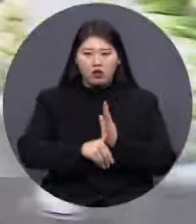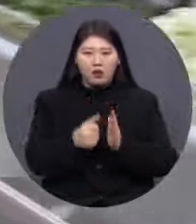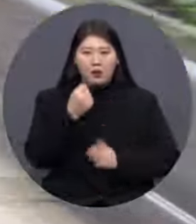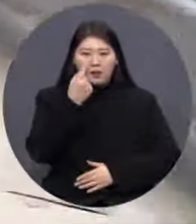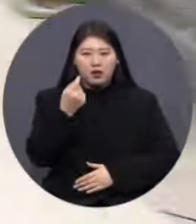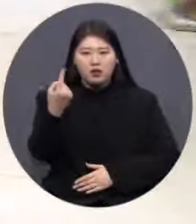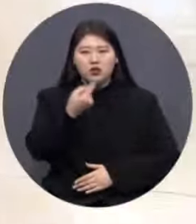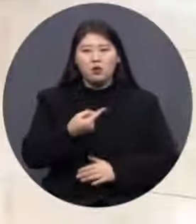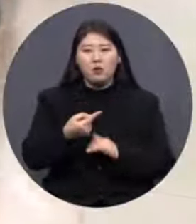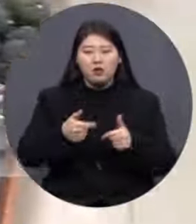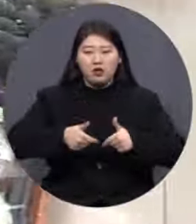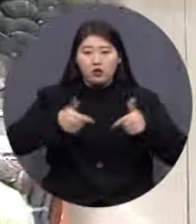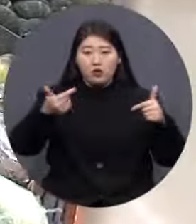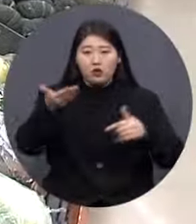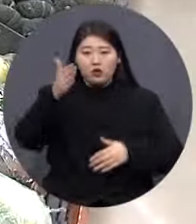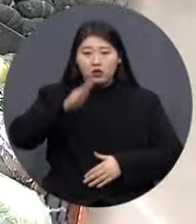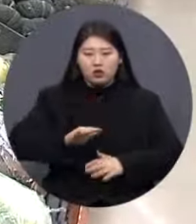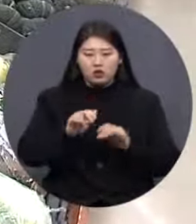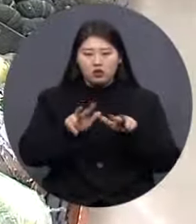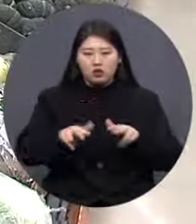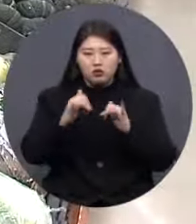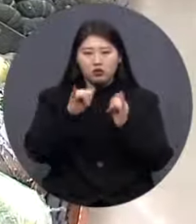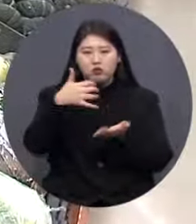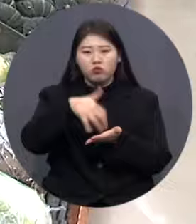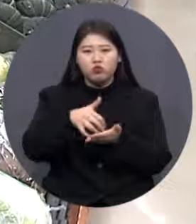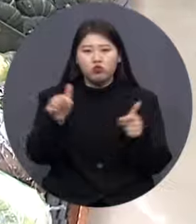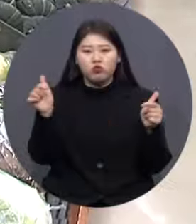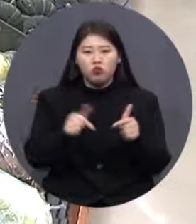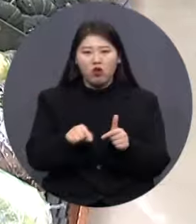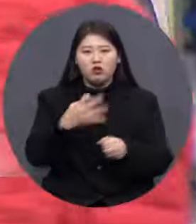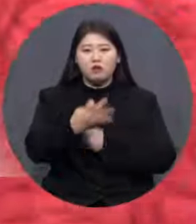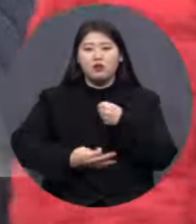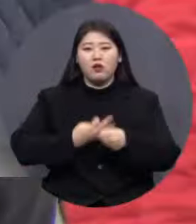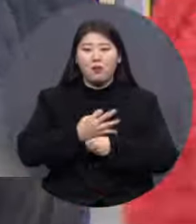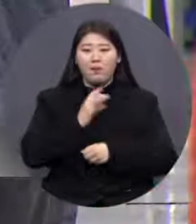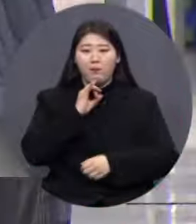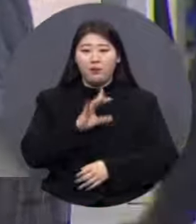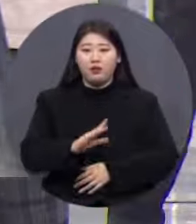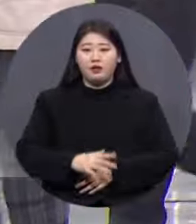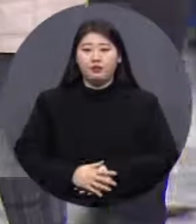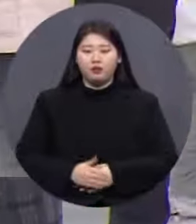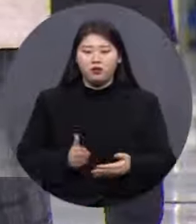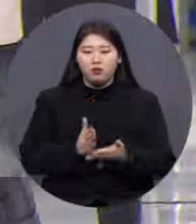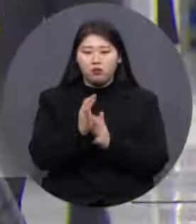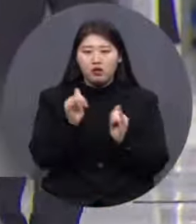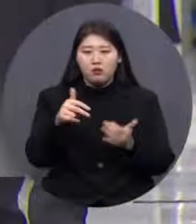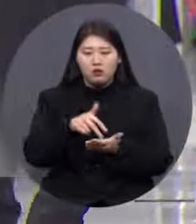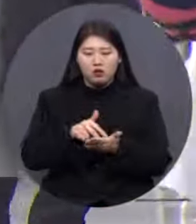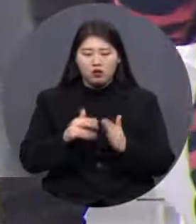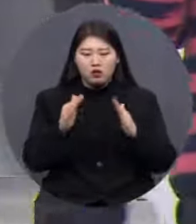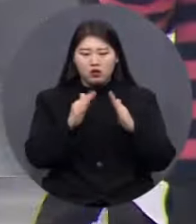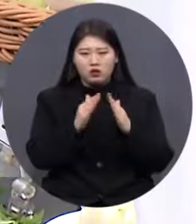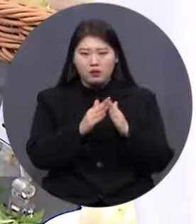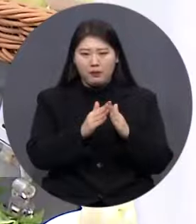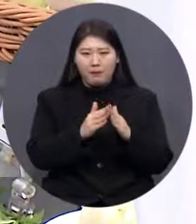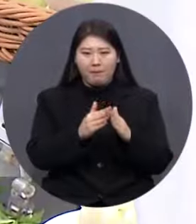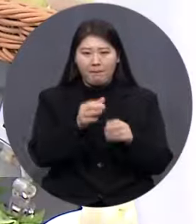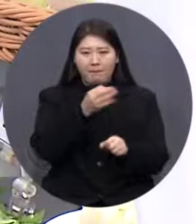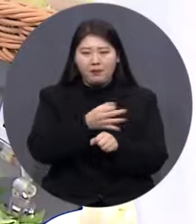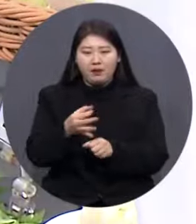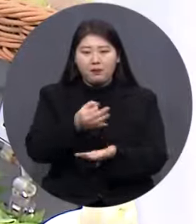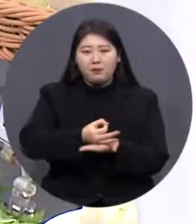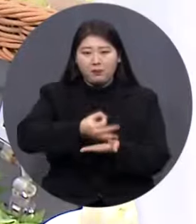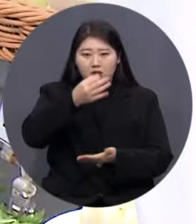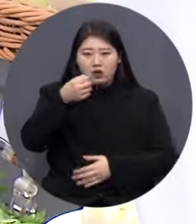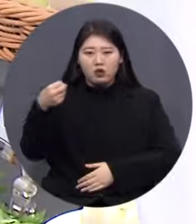1천명 이상씩 늘었는데 인구가 줄어든 건 14년 만입니다 전 들은 주택 마련 비용이 크게 늘고 대규모